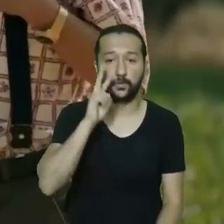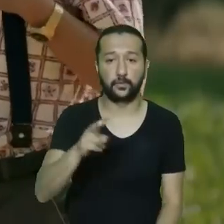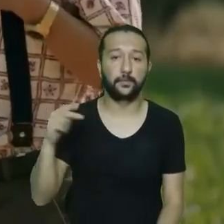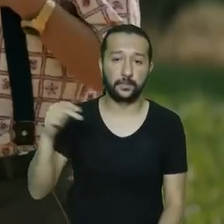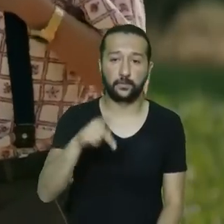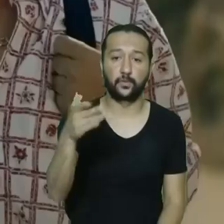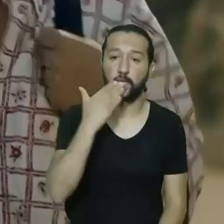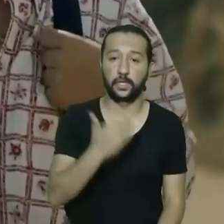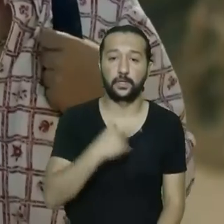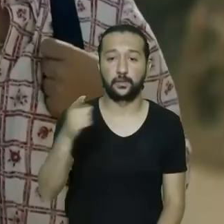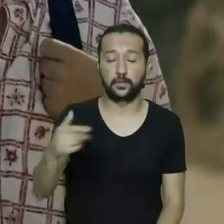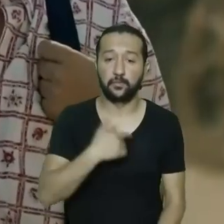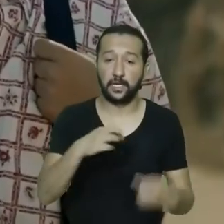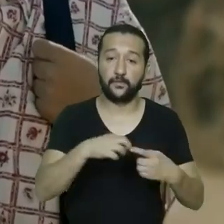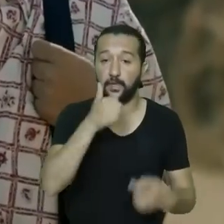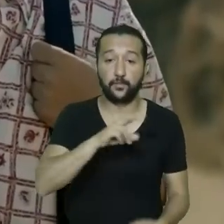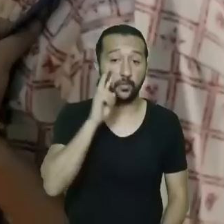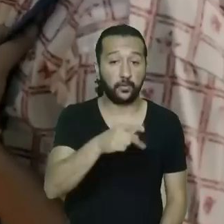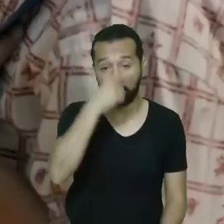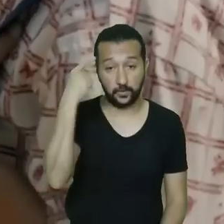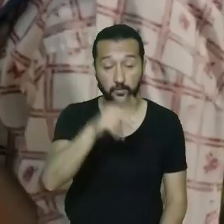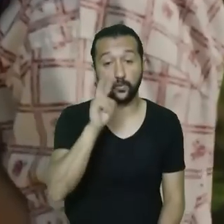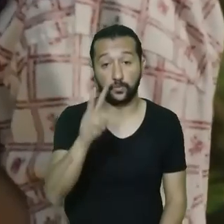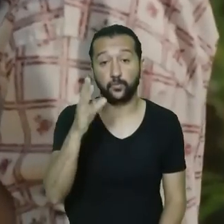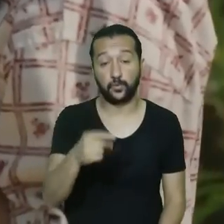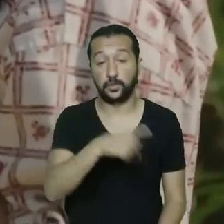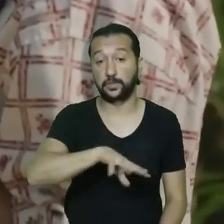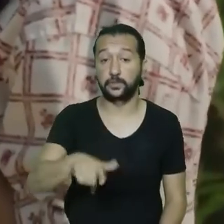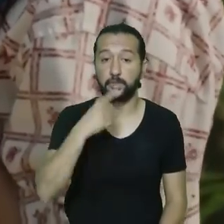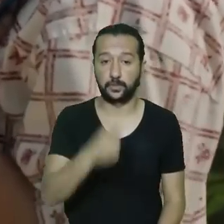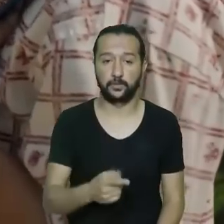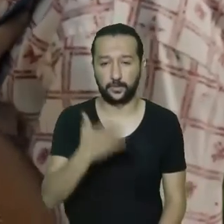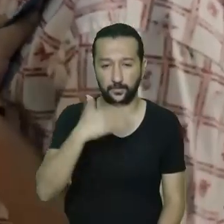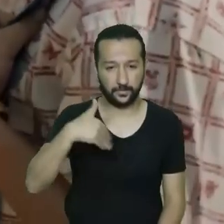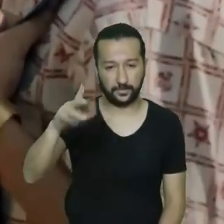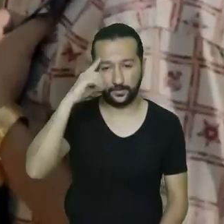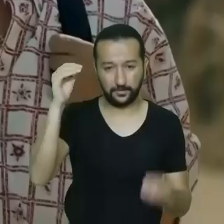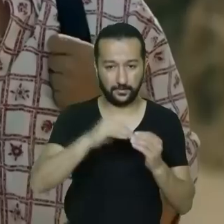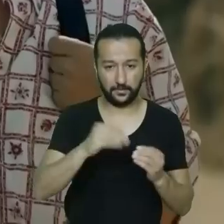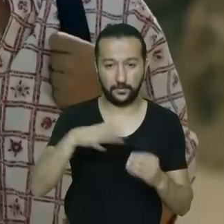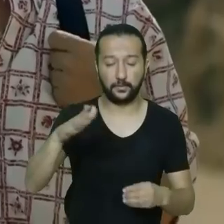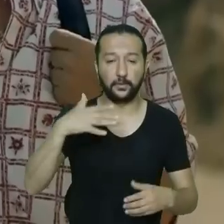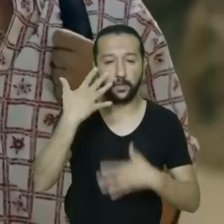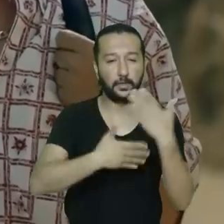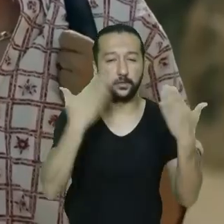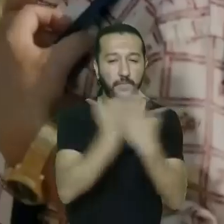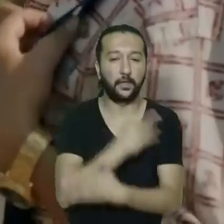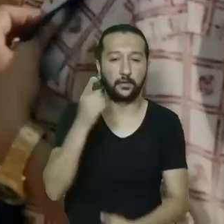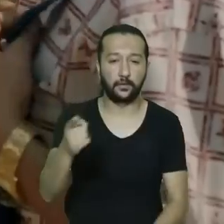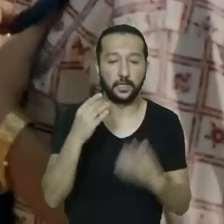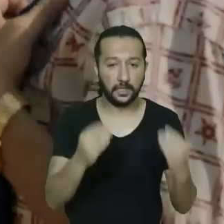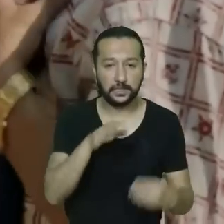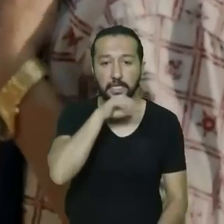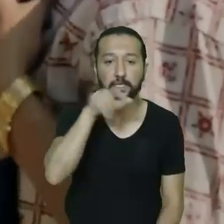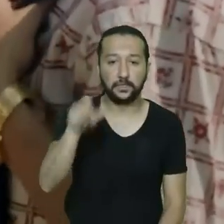gördüm, gelirken de o dedi. Ben dedi, Rafet abini gördüm dedi. Belki o dedi, görmüştür dedi, hırsızları dedi. Hadi oradan. Karıştırmıştır o.